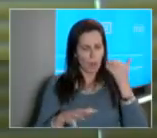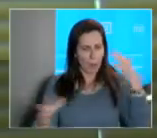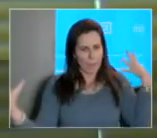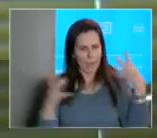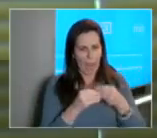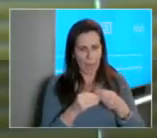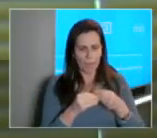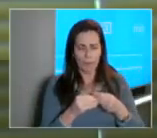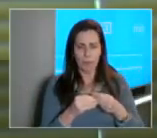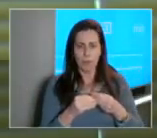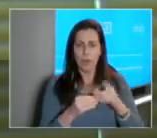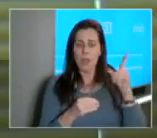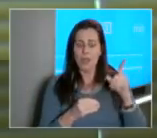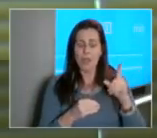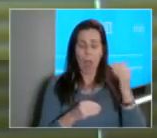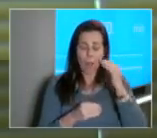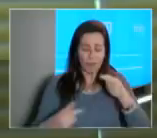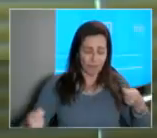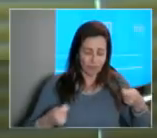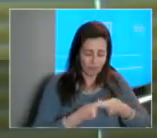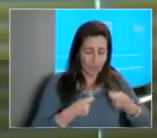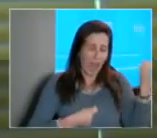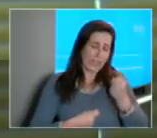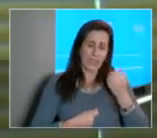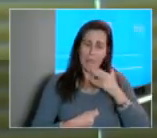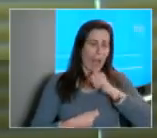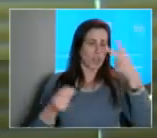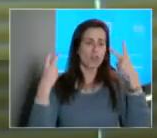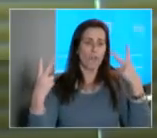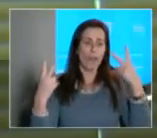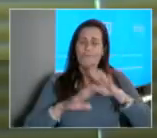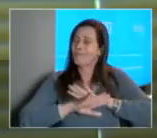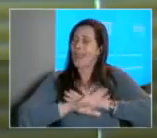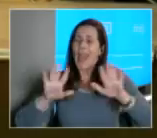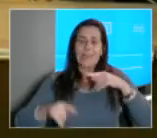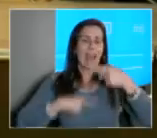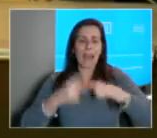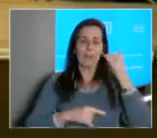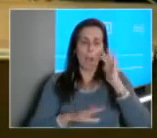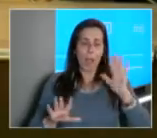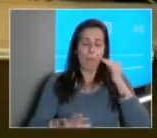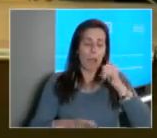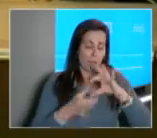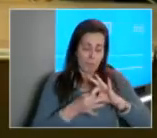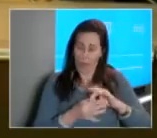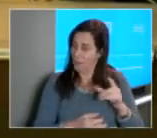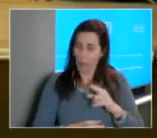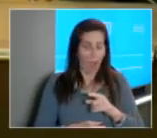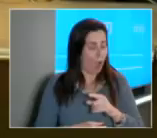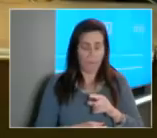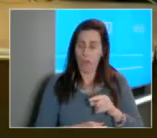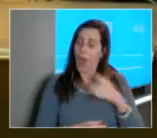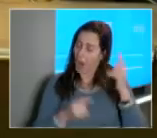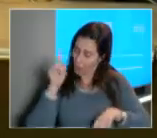אמריקנים, היא בעלת הברית האמיתית שלנו והחשובה ביותר, ואין לה תחליף. אבל זה לא אומר שלא הגענו